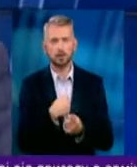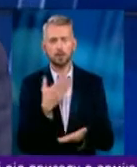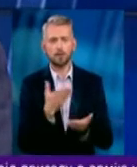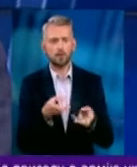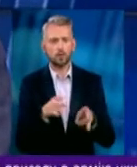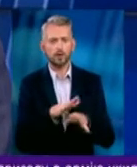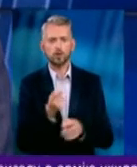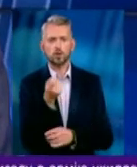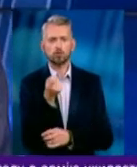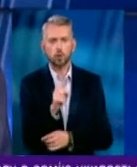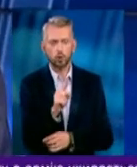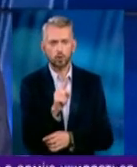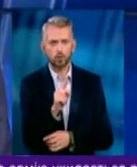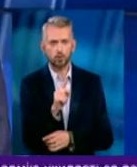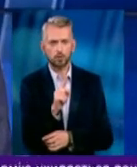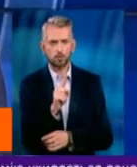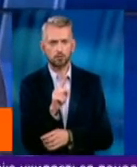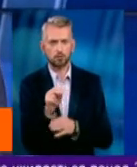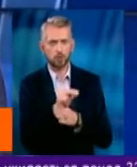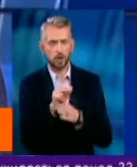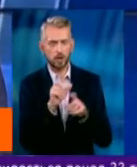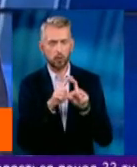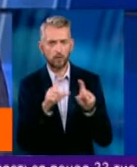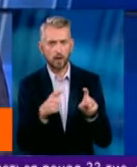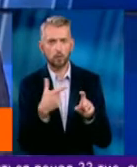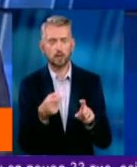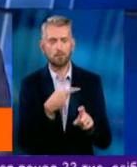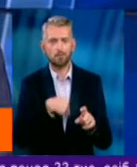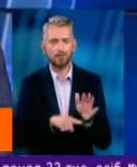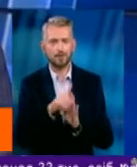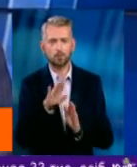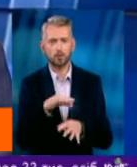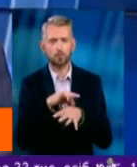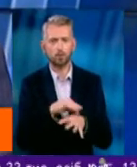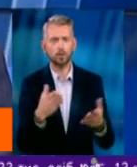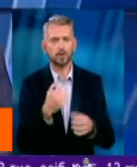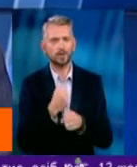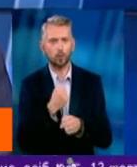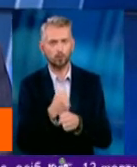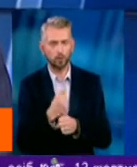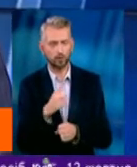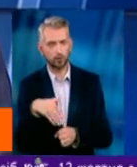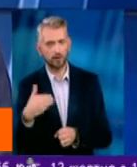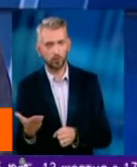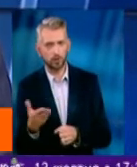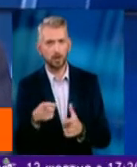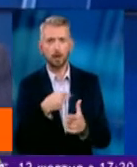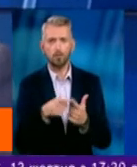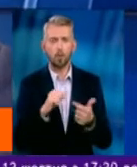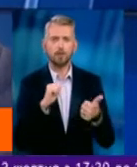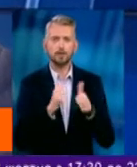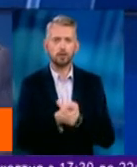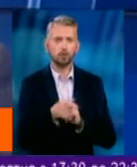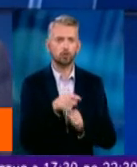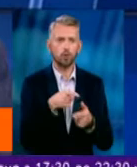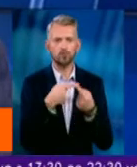залишилося жодного лікарняного закладу, де би ми не почали проводити якісь роботи з однієї сторони, або заміну того чи